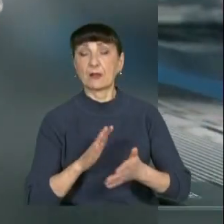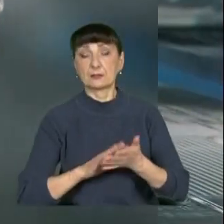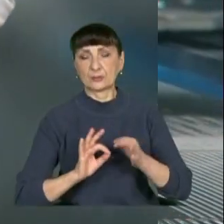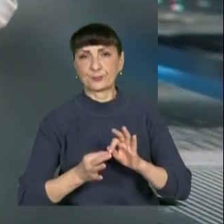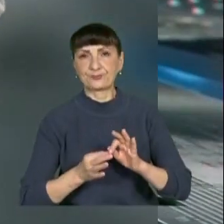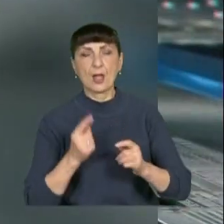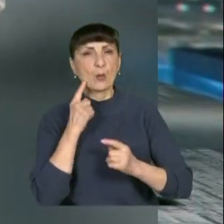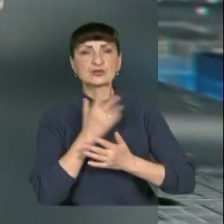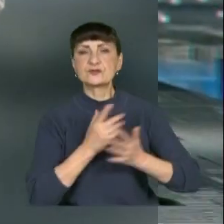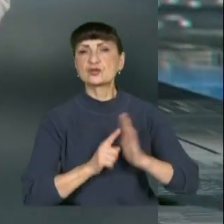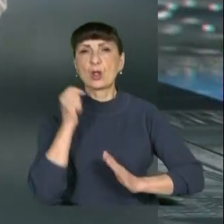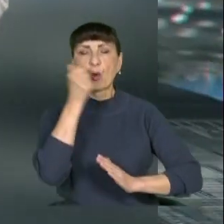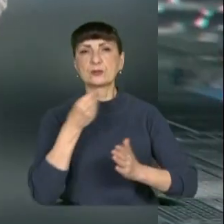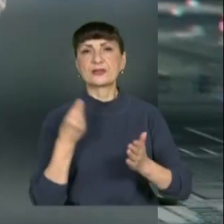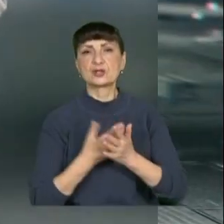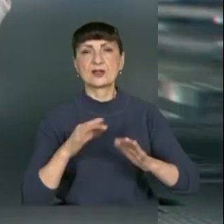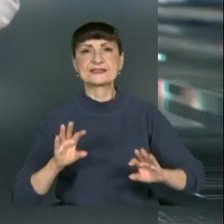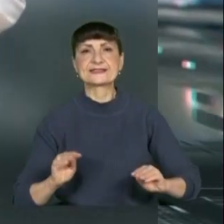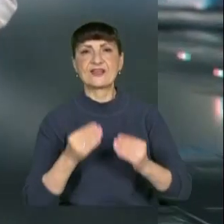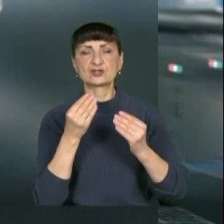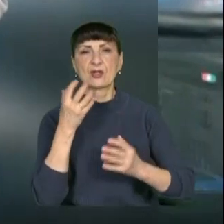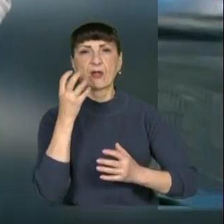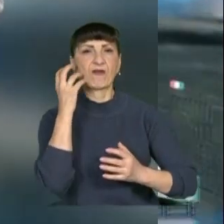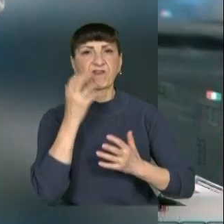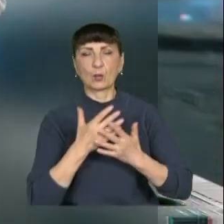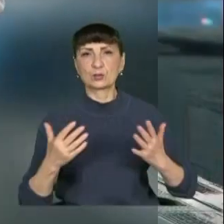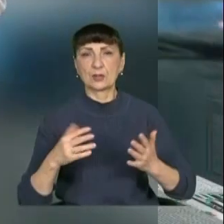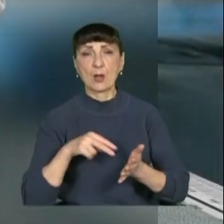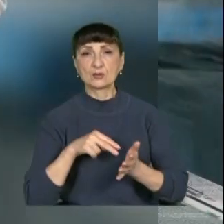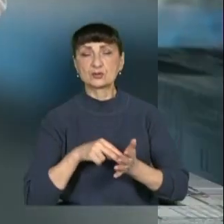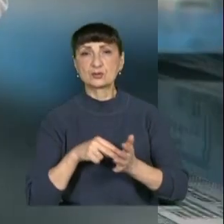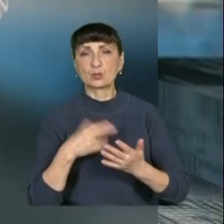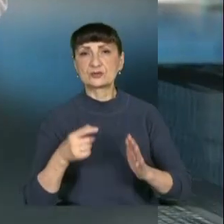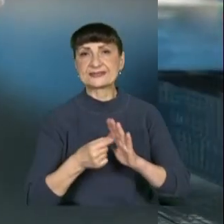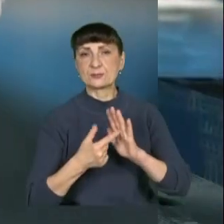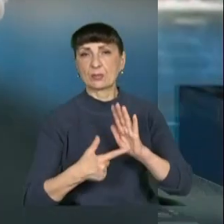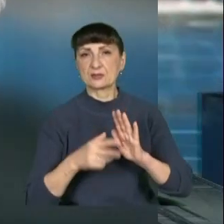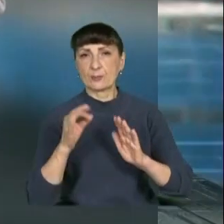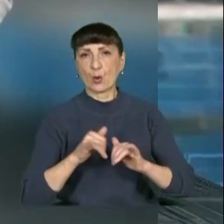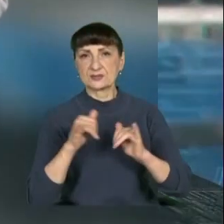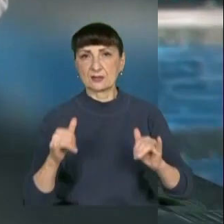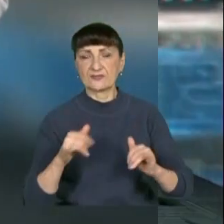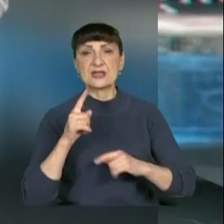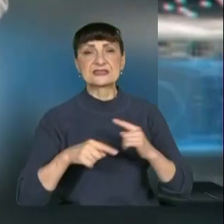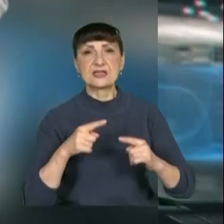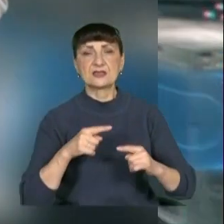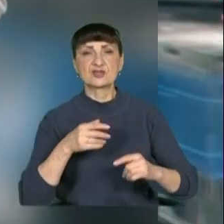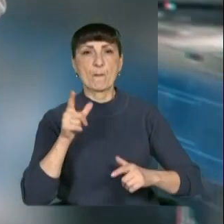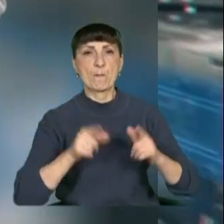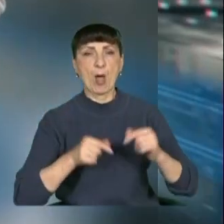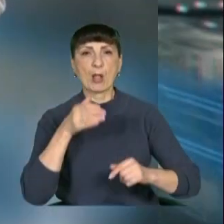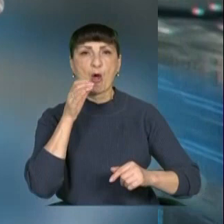Больше всего с начала года подорожали свежие фрукты. Уровень роста цен составил почти 17%. Следом идет питьевое молоко